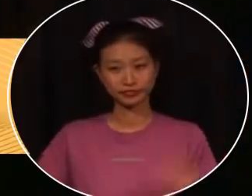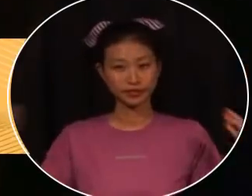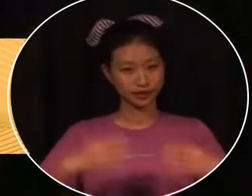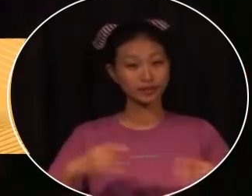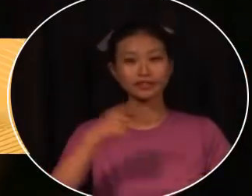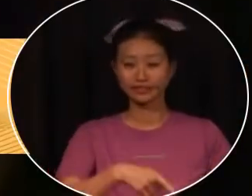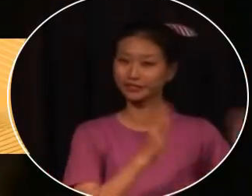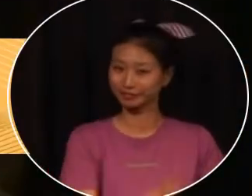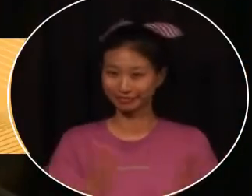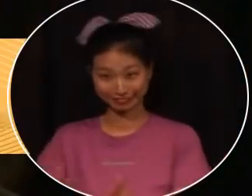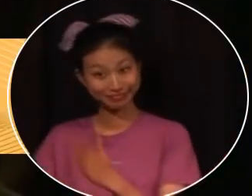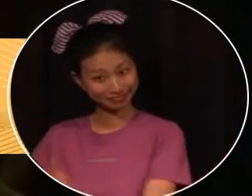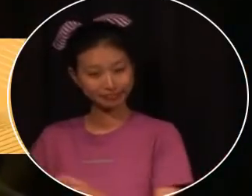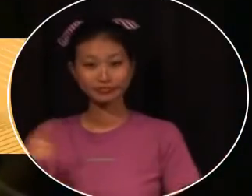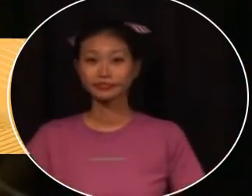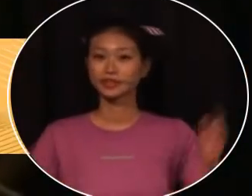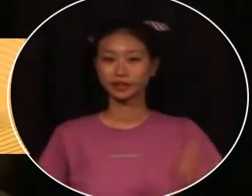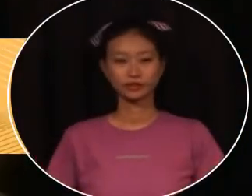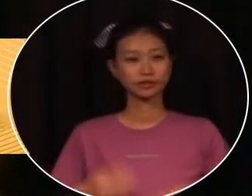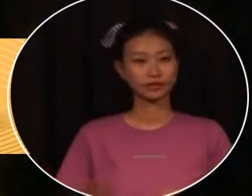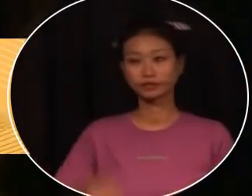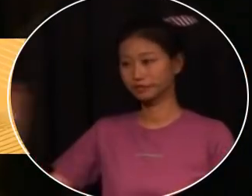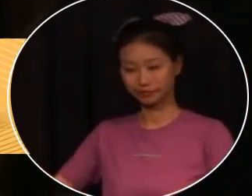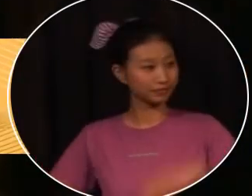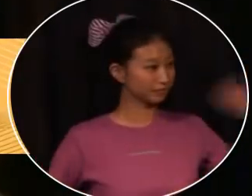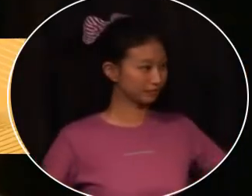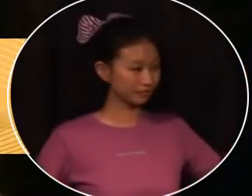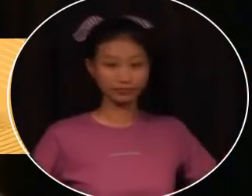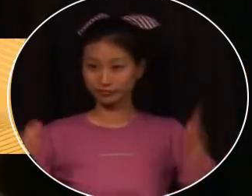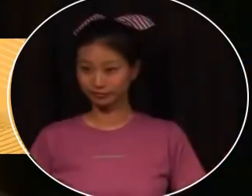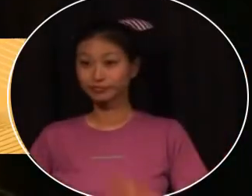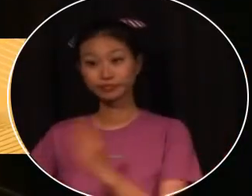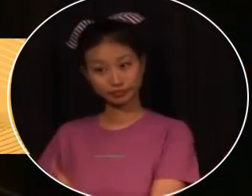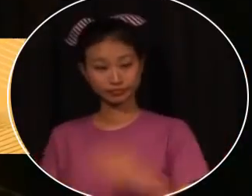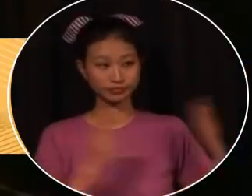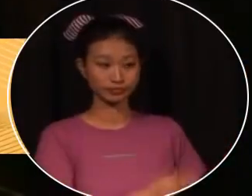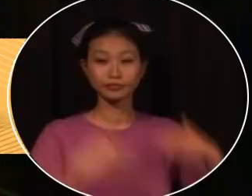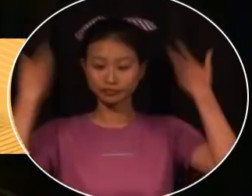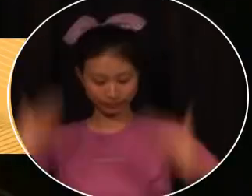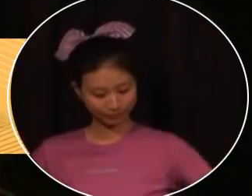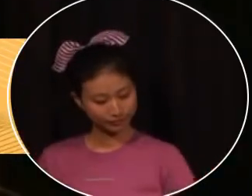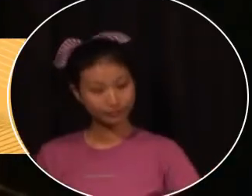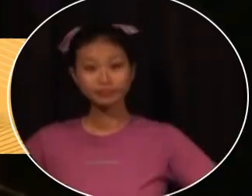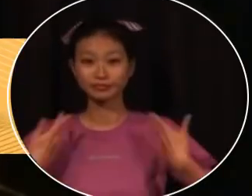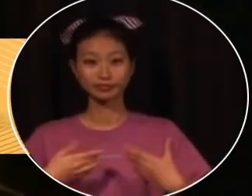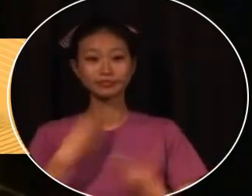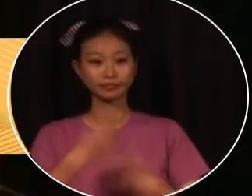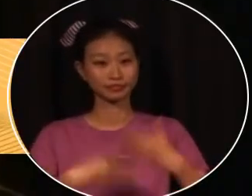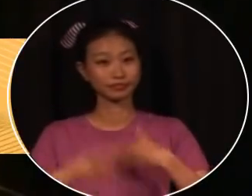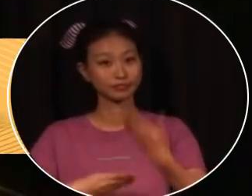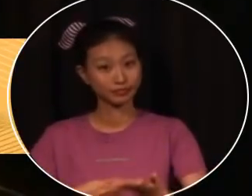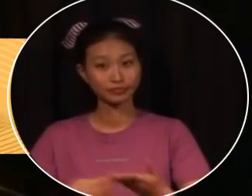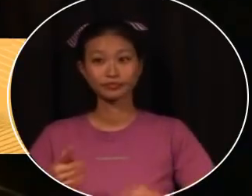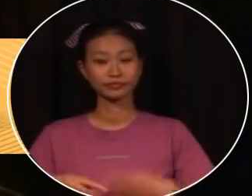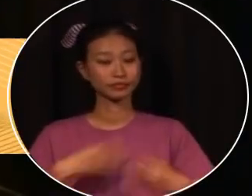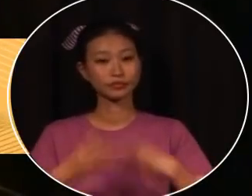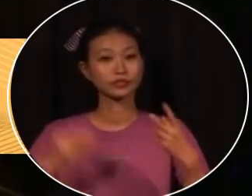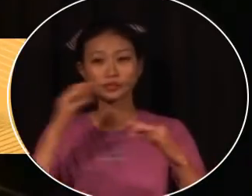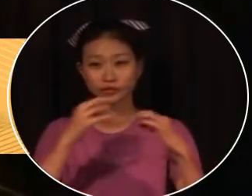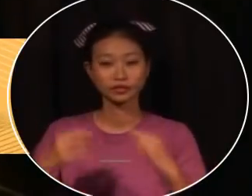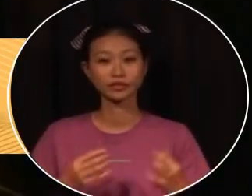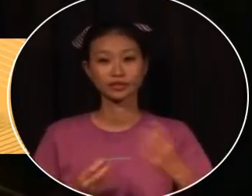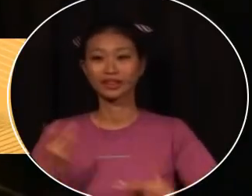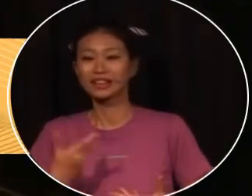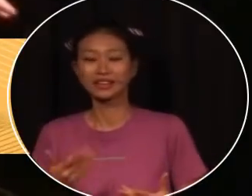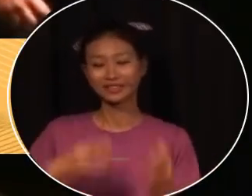子， 养肥了，对不对？下去，到地心，就从人类变成烤乳猪， 然后再给其他人吃， 对，再给其他人